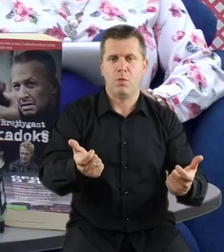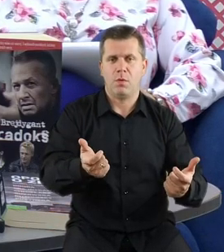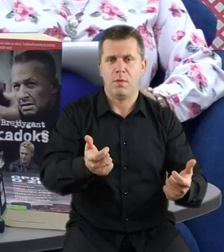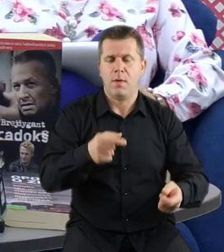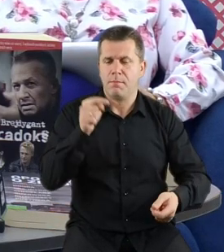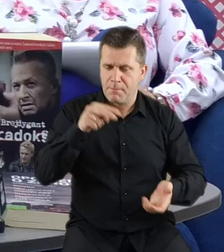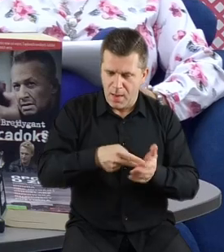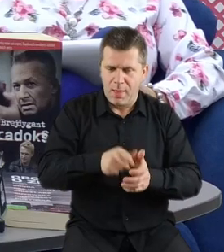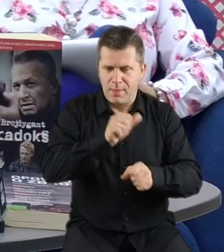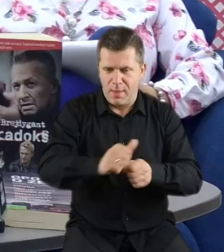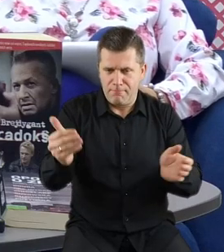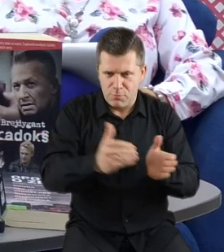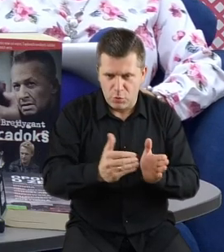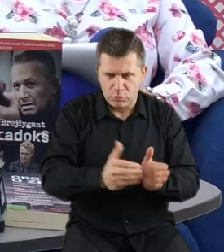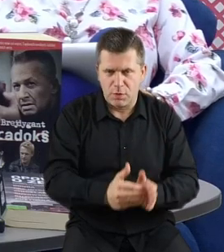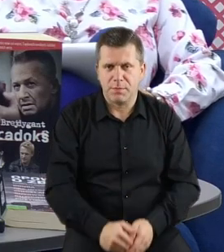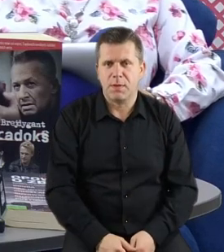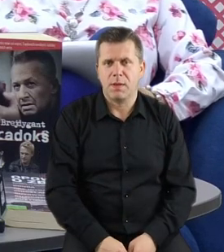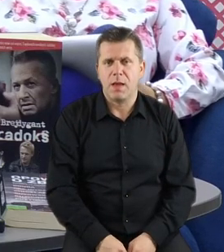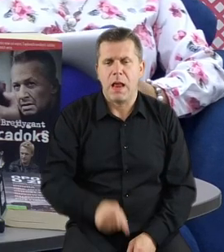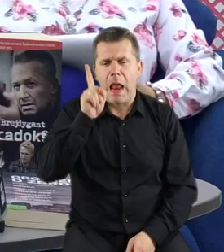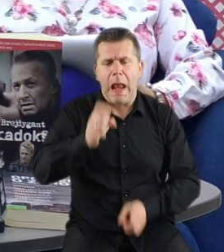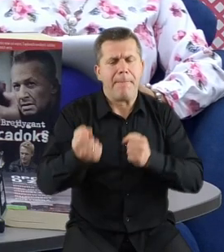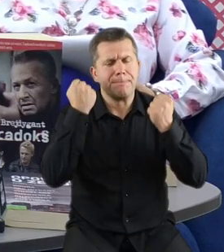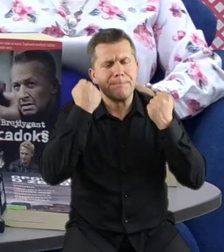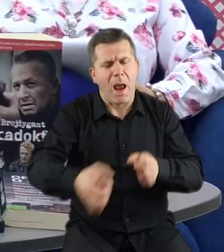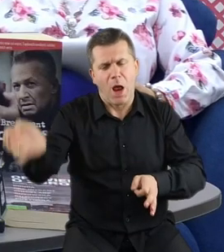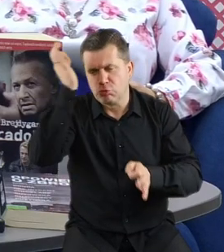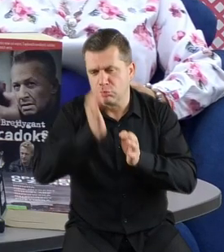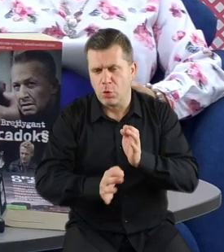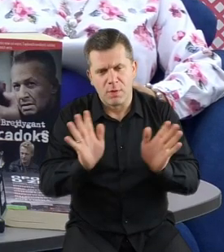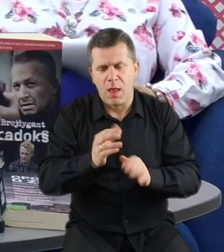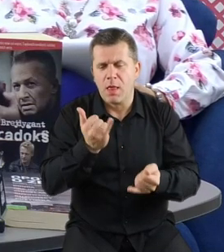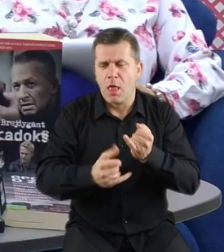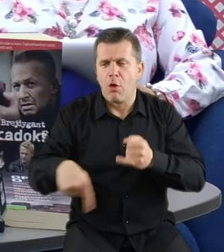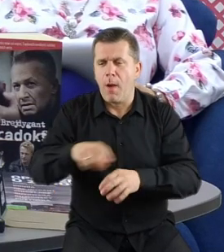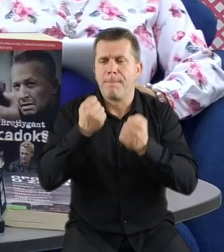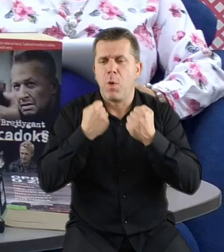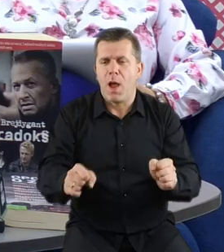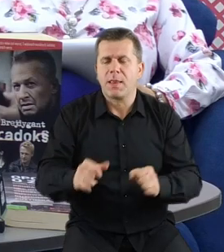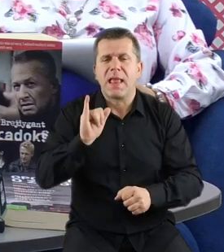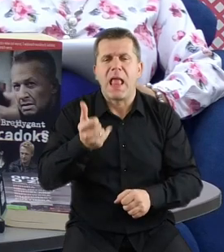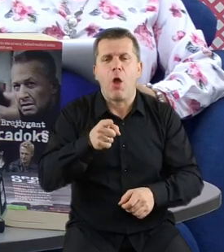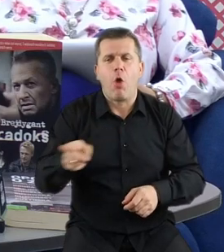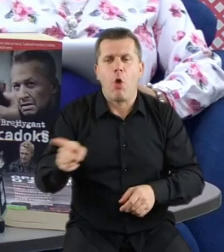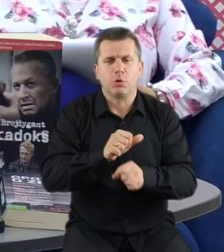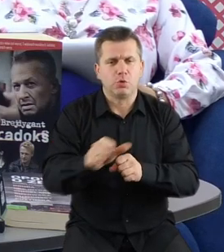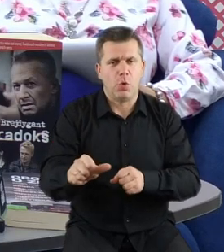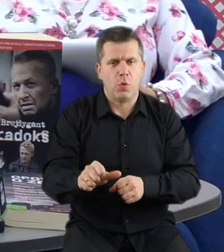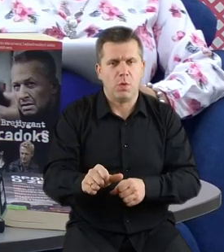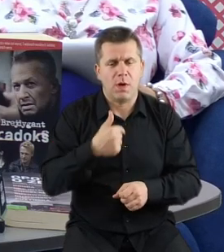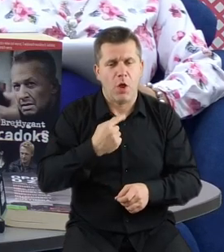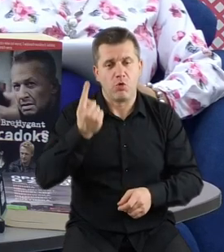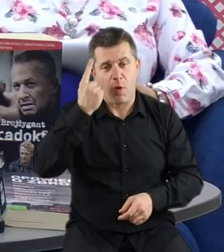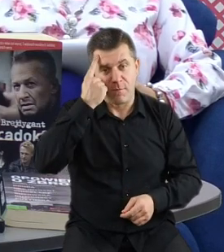co. Więc nie, no plan jest potrzebny, ale nie nadmiernie szczegółowy. Szczególnie jeśli chodzi o bohaterów, jacy oni są. Do tego ja się